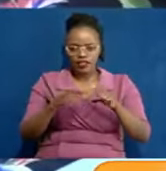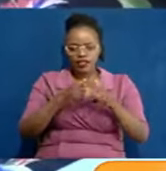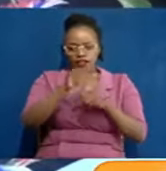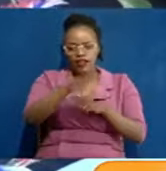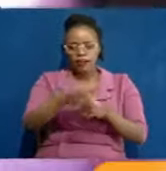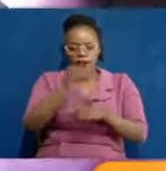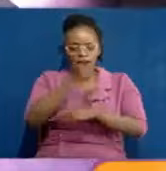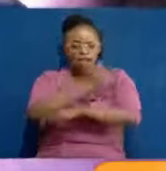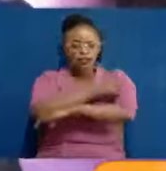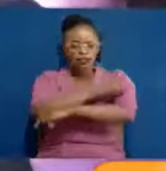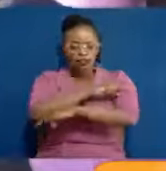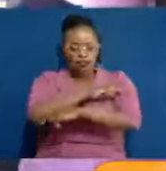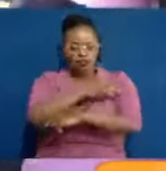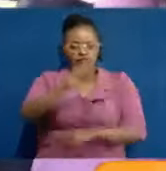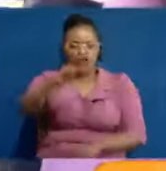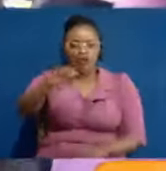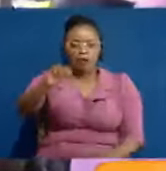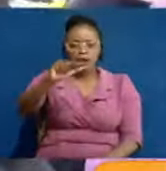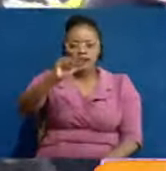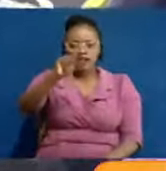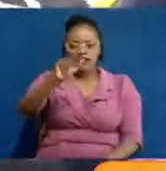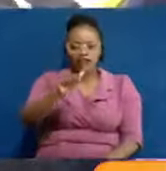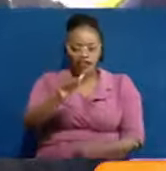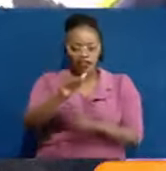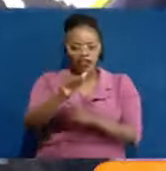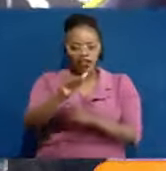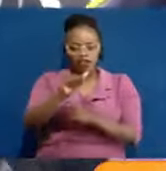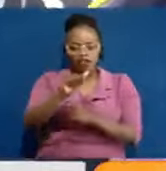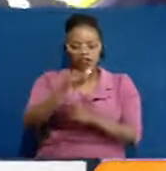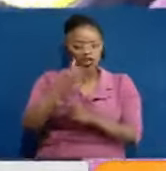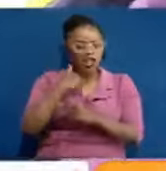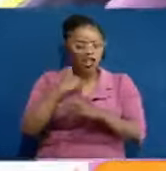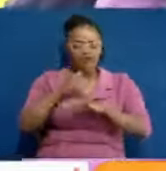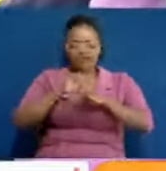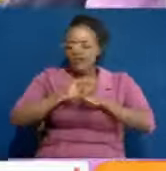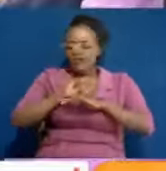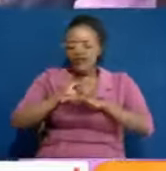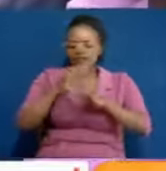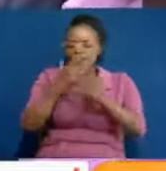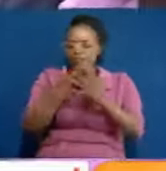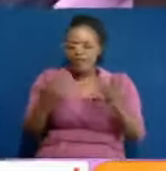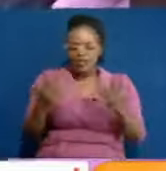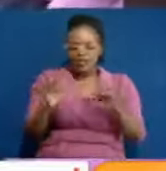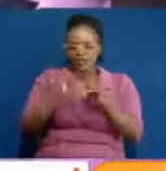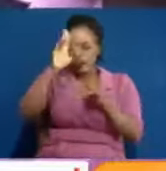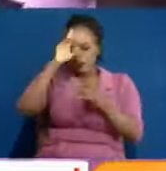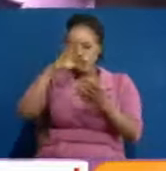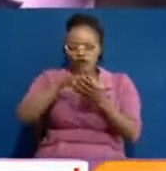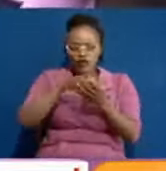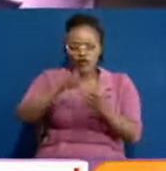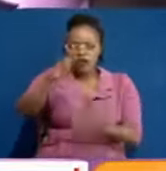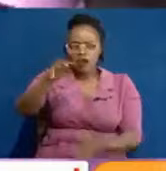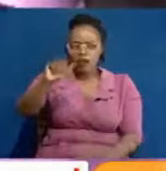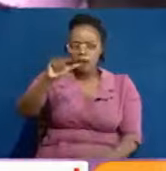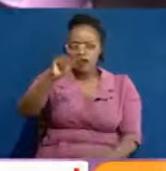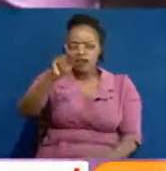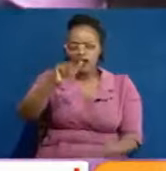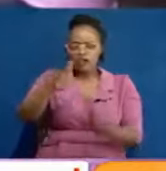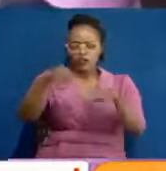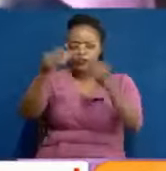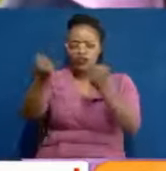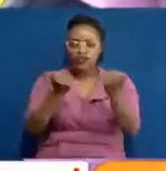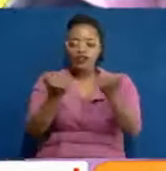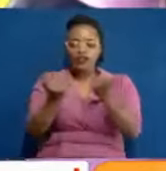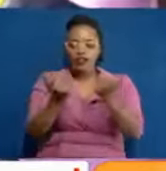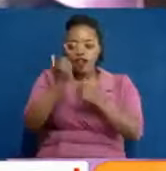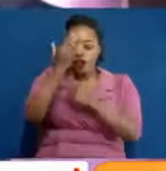Wanamchukua hospitali. Magena is a station, but it's not equipped as a station. Station ya Magena ipewe gari,